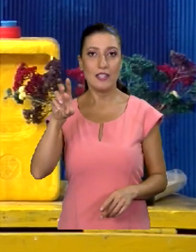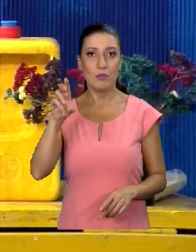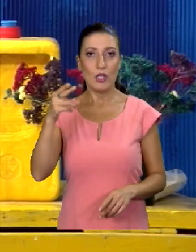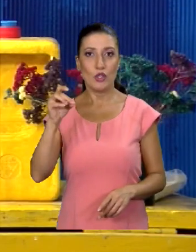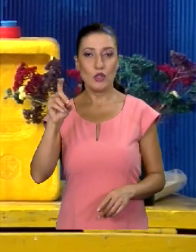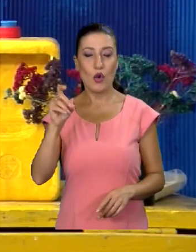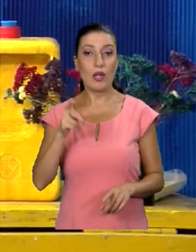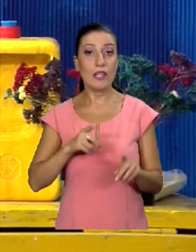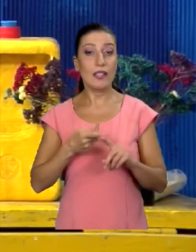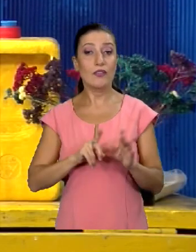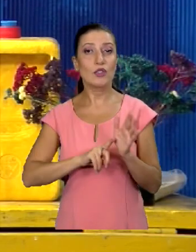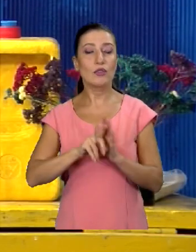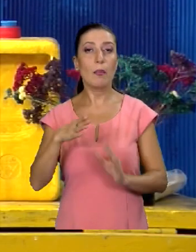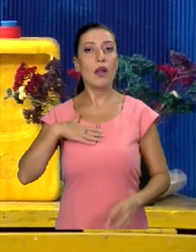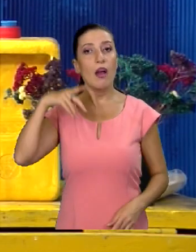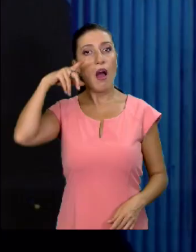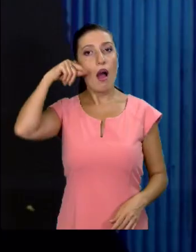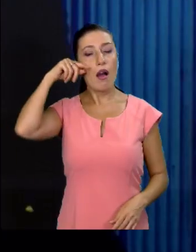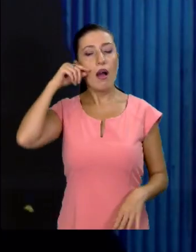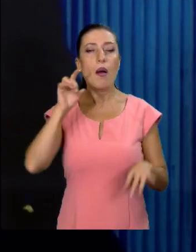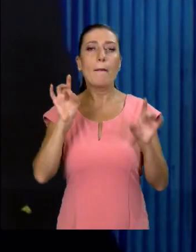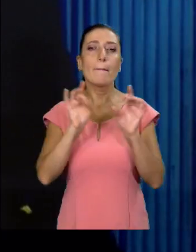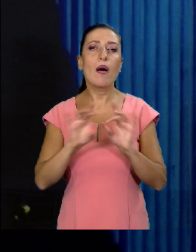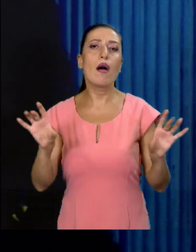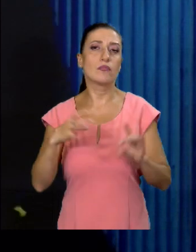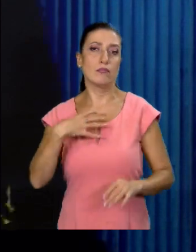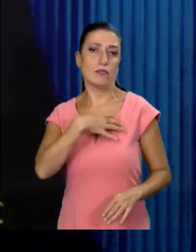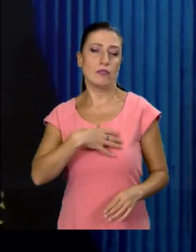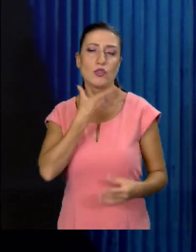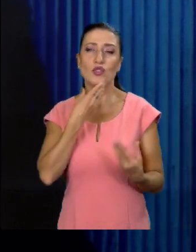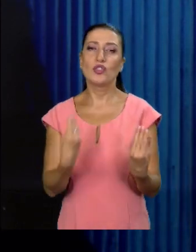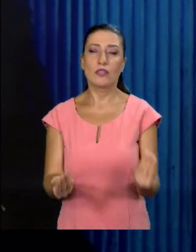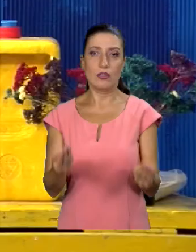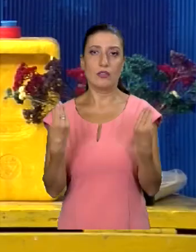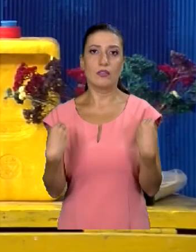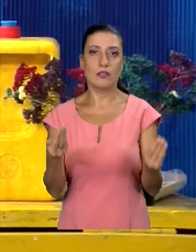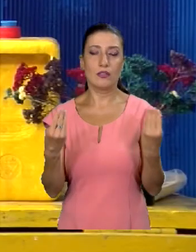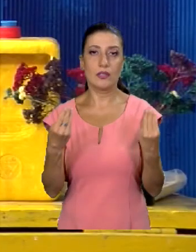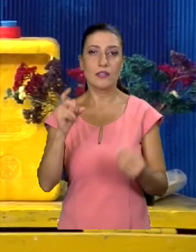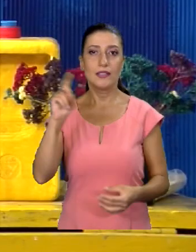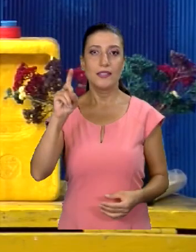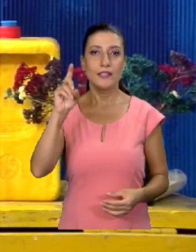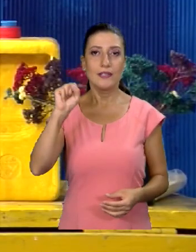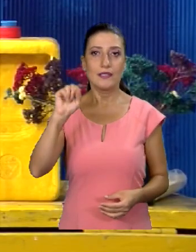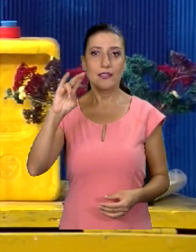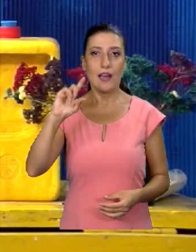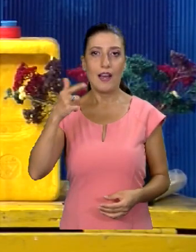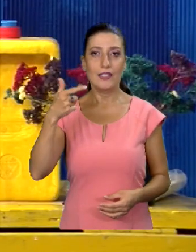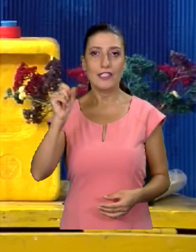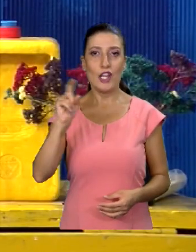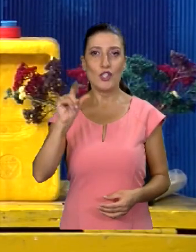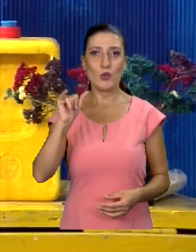նրանով է սկսվում մեր հայկական, պատմական, չնաշխարհիկ զանգեզուրը։ Ապրես